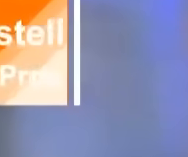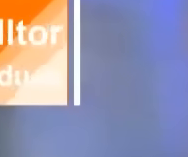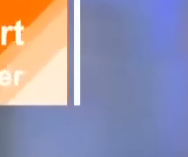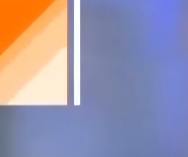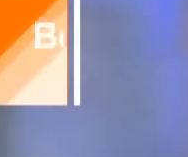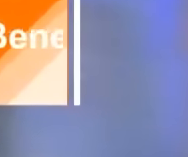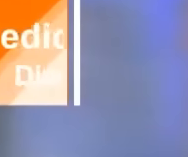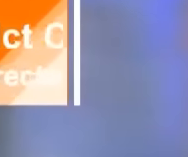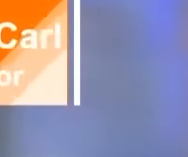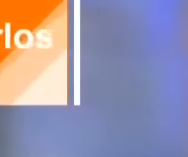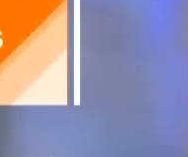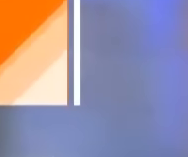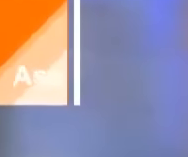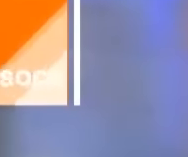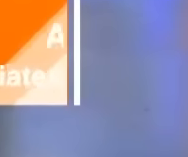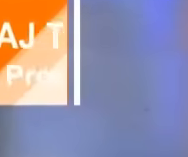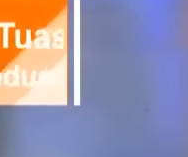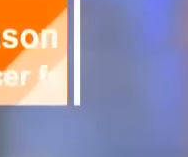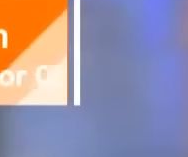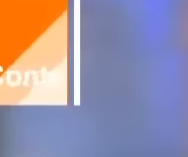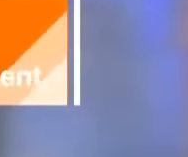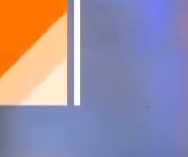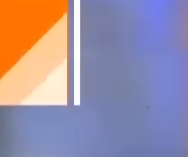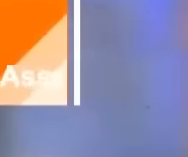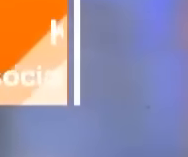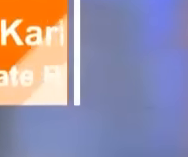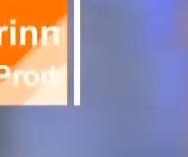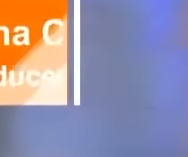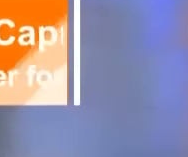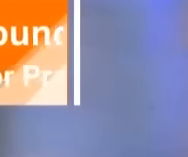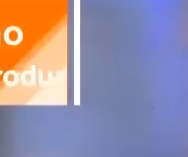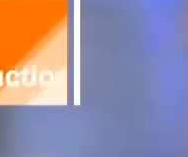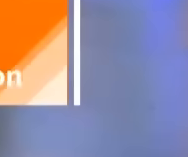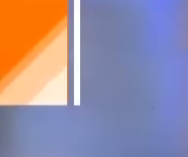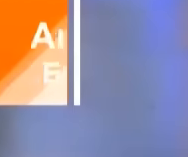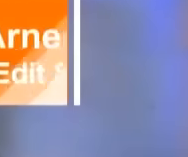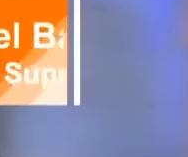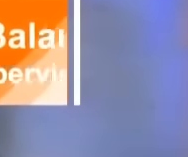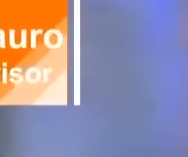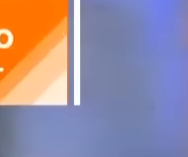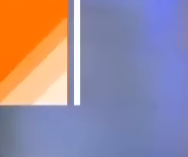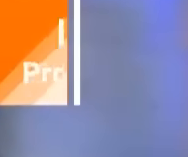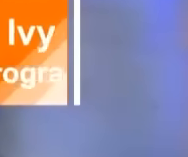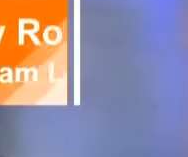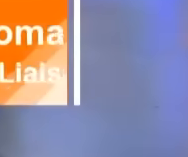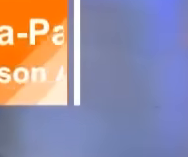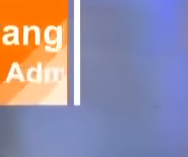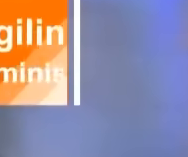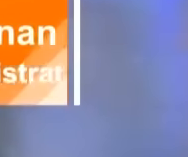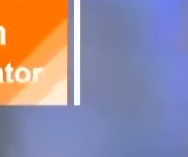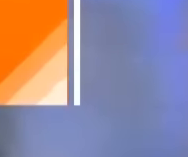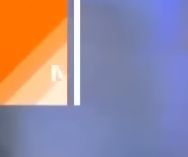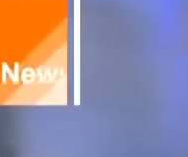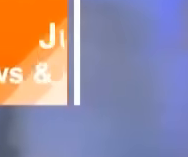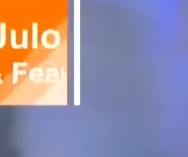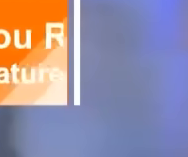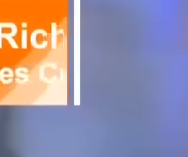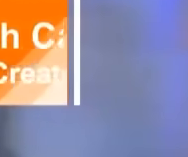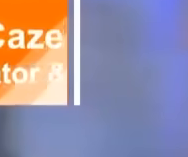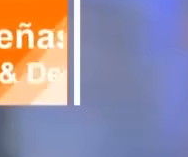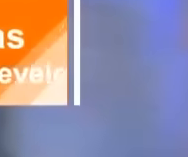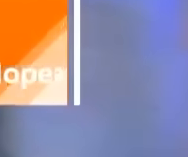sa loto eh. No? Hindi mo alam kung talagang mabati ikaw, hindi. Pero napaka-swerte ng bata. Subukan nga kaya natin. Gusto ko sabihin na ano. Wala